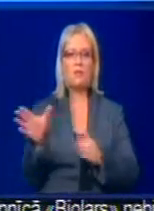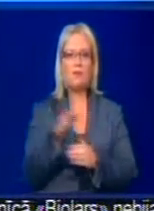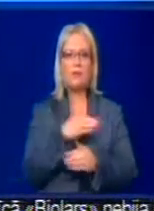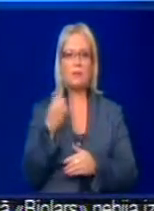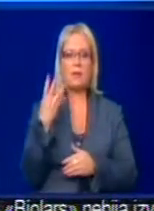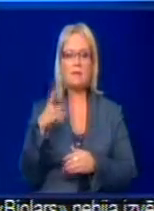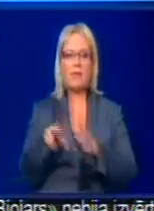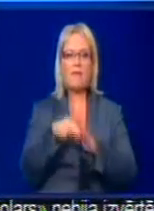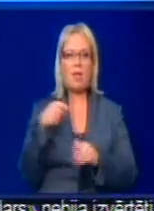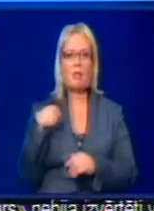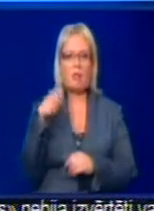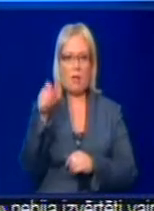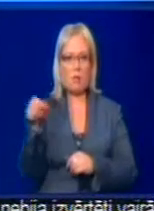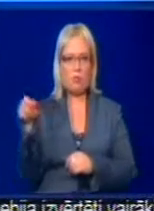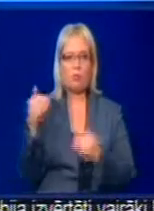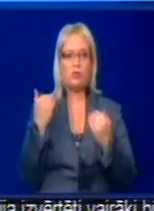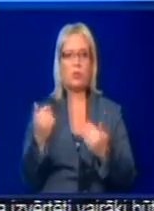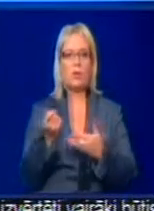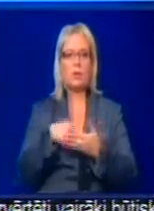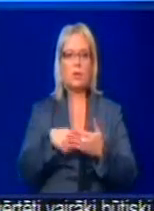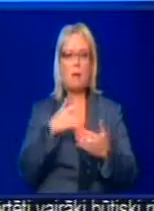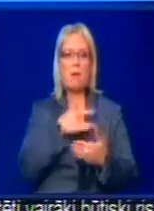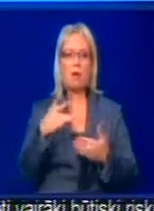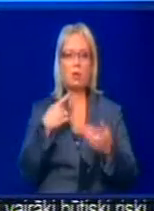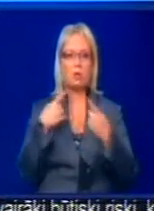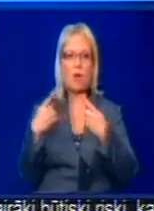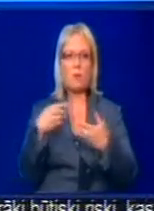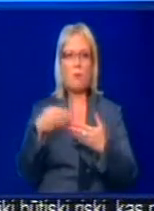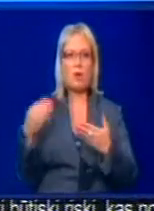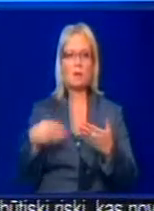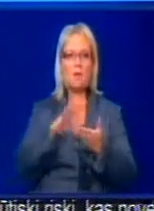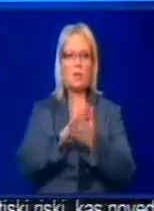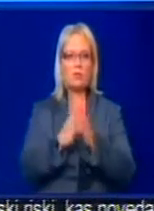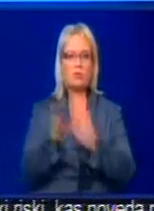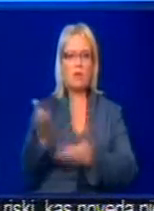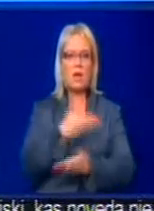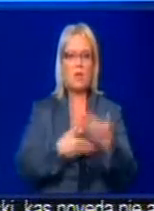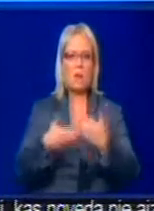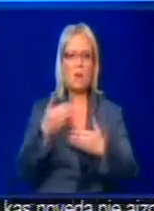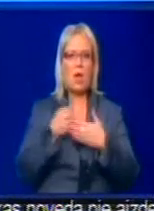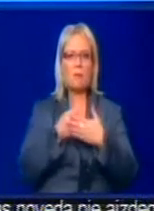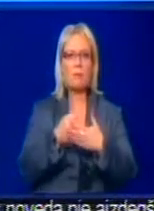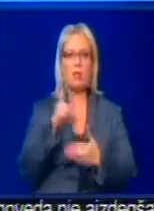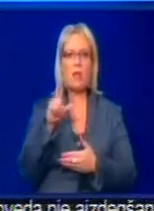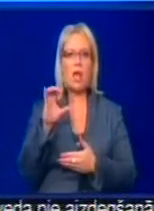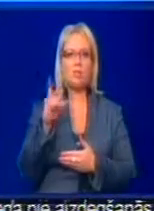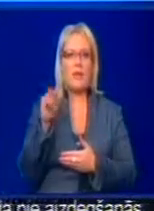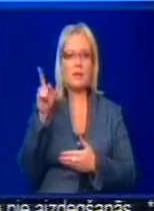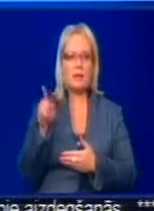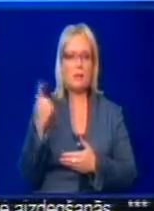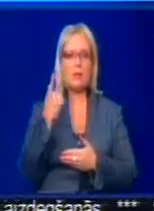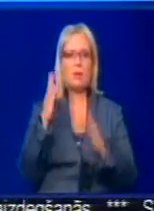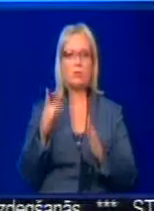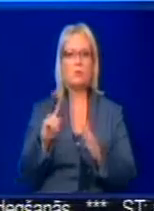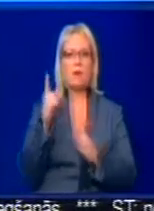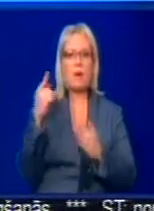visi 15 ievēlētie deputāti. Šodien noslēgušās partijas sarunas un parakstīt vienošanās par sadarbību un atbalstu Lāčplēsim. Pirmdien